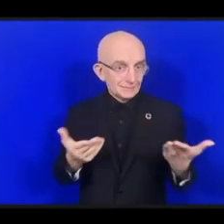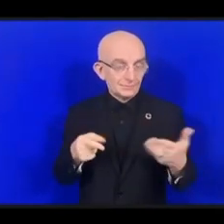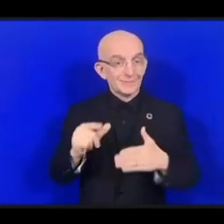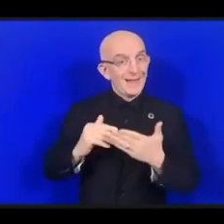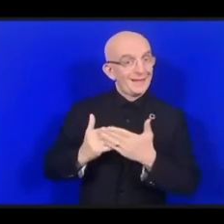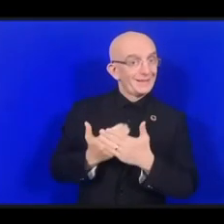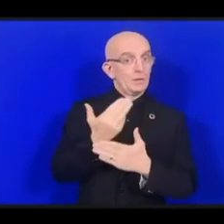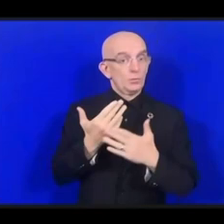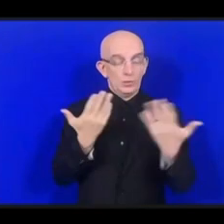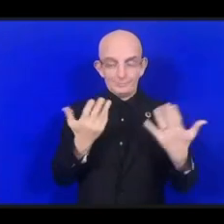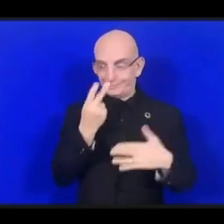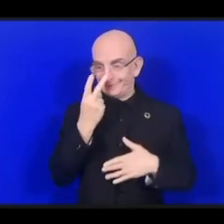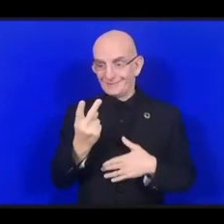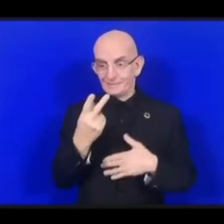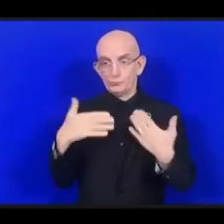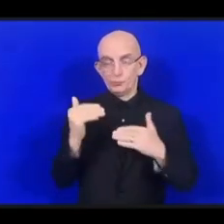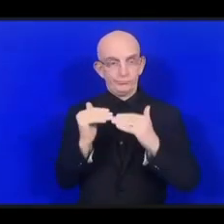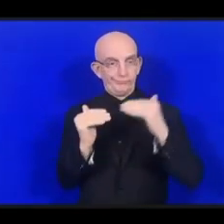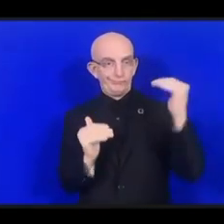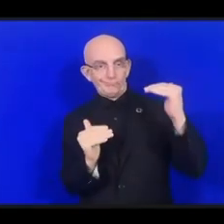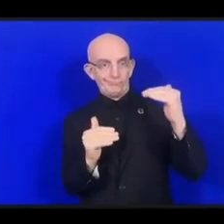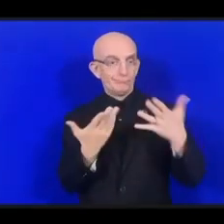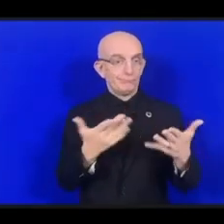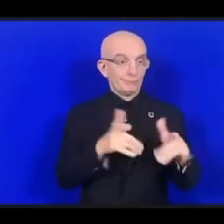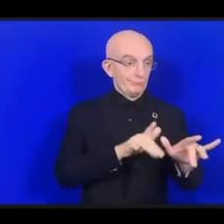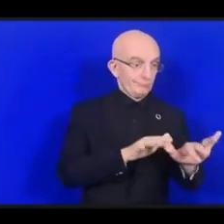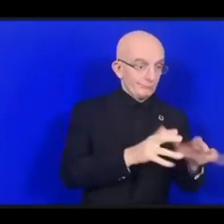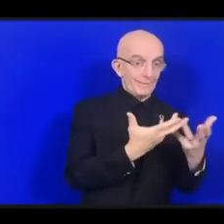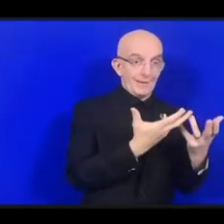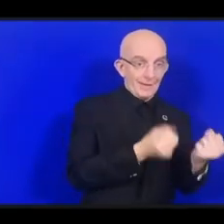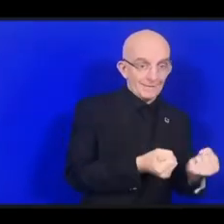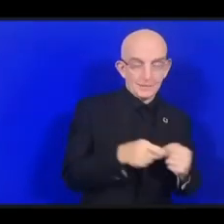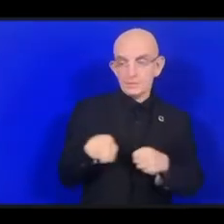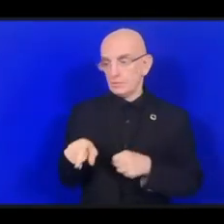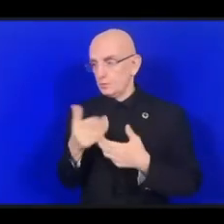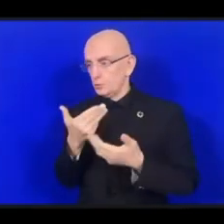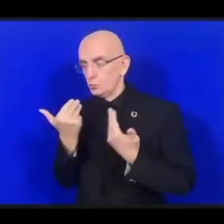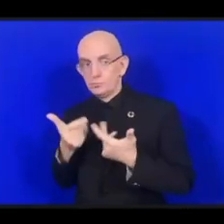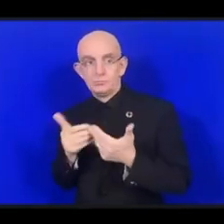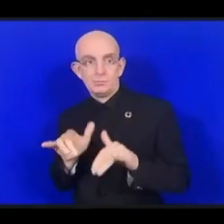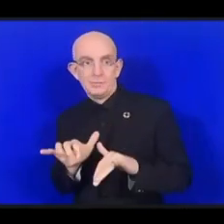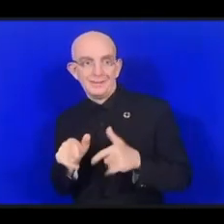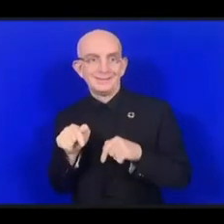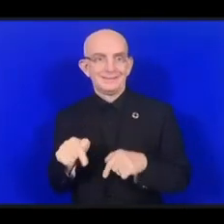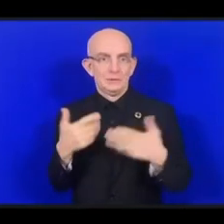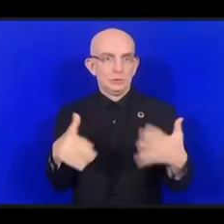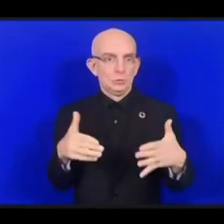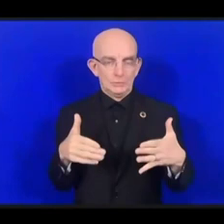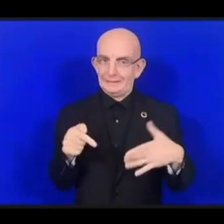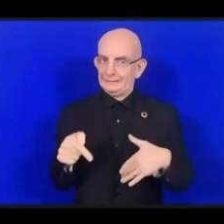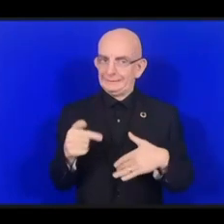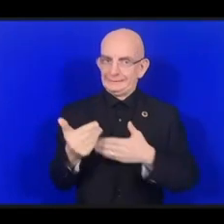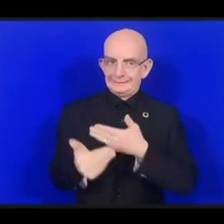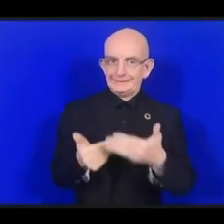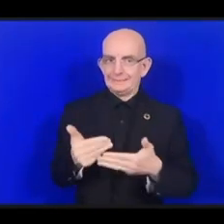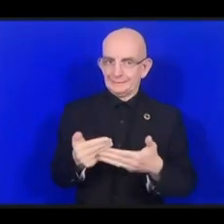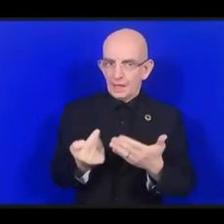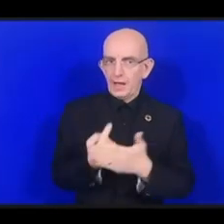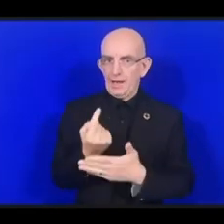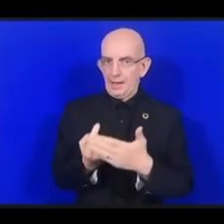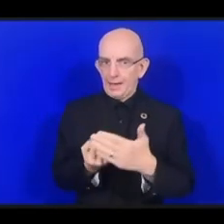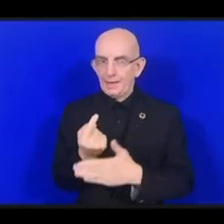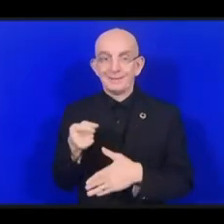forme d'impérialisme qui doit être absolument évité à tout prix c'est la raison pour laquelle les forums multiparties comme le